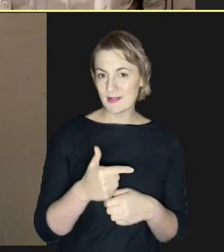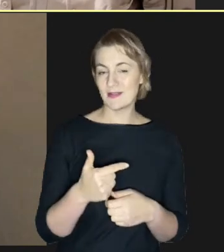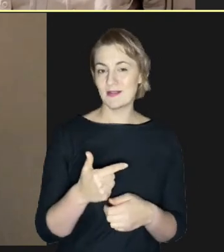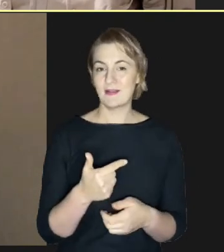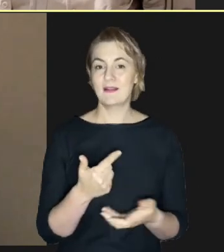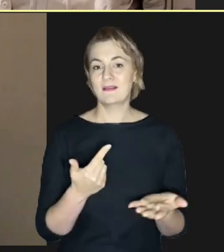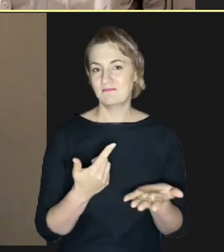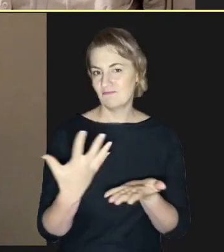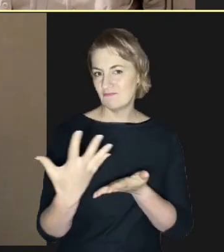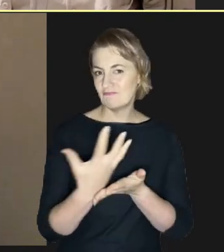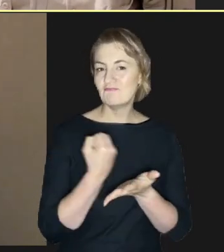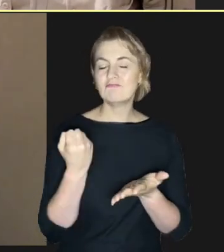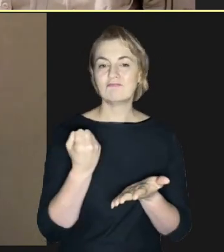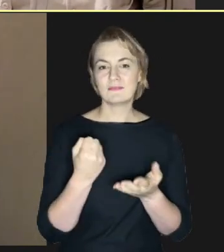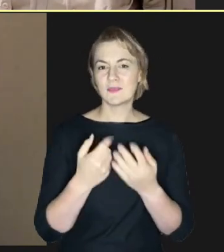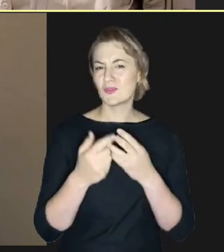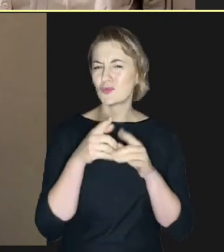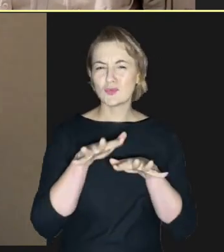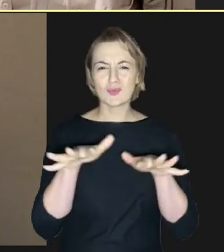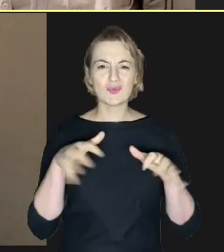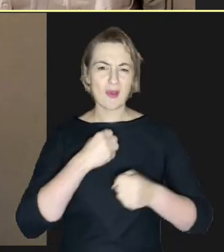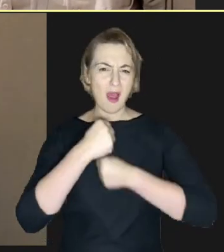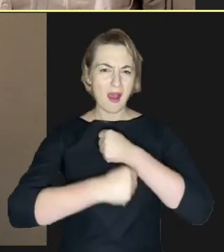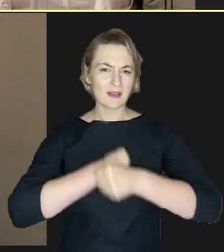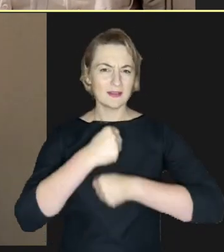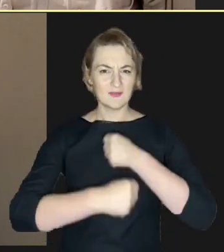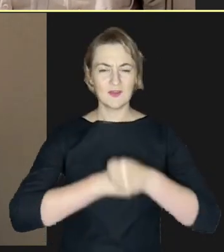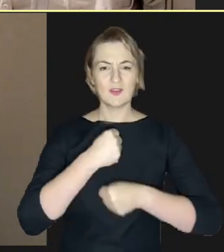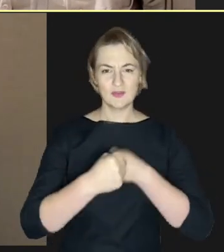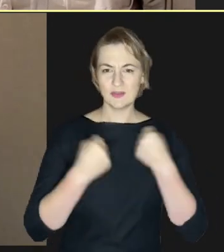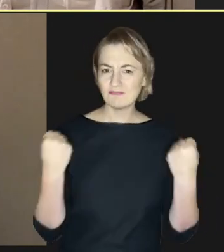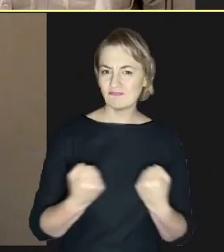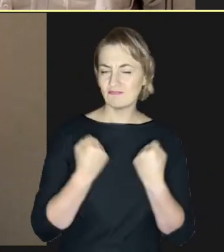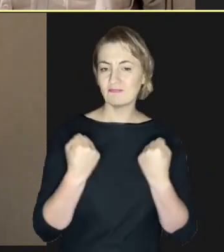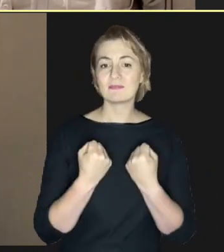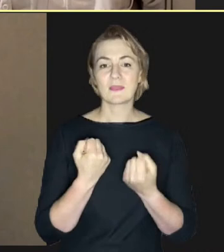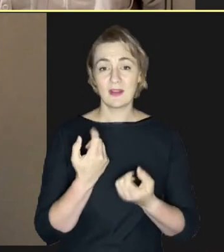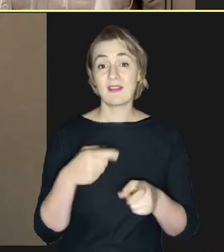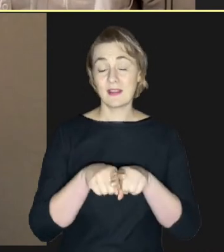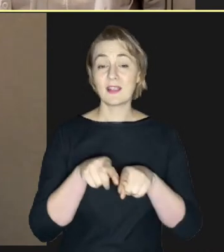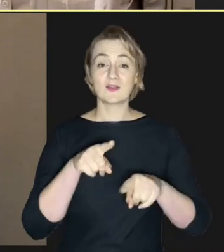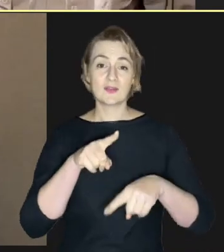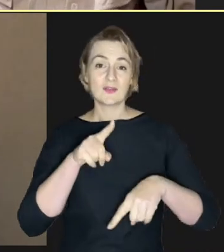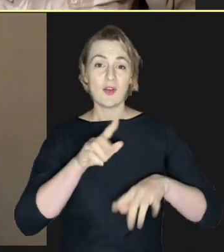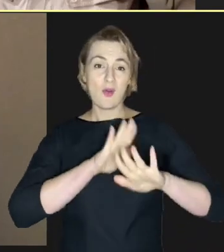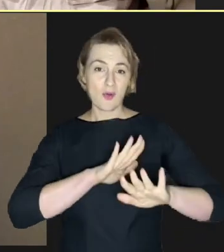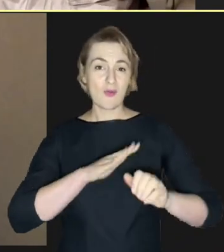wieloma różnymi aktywnościami, też w naturze, przynajmniej od jakiegoś czasu.